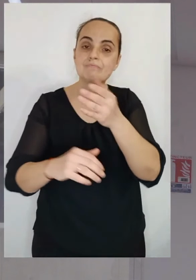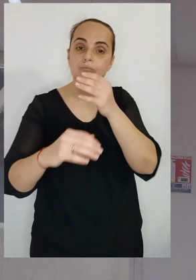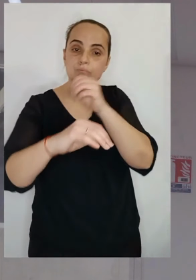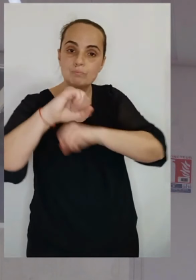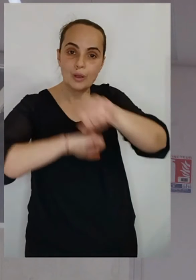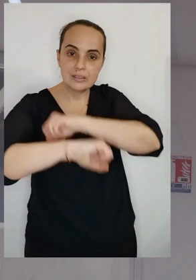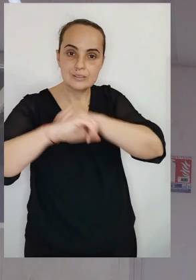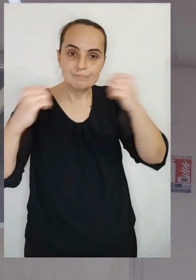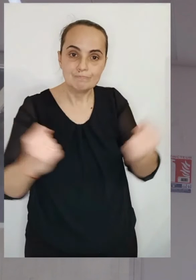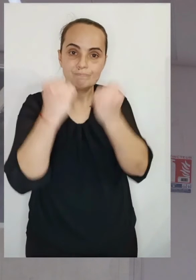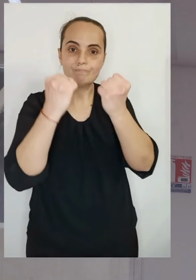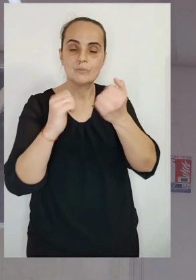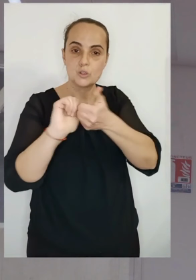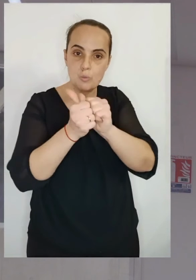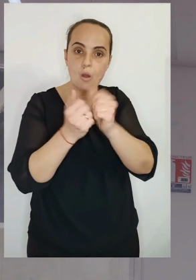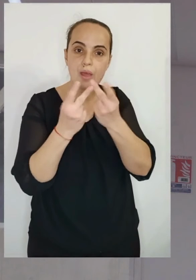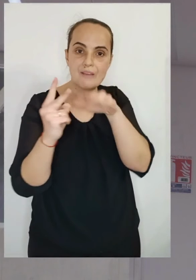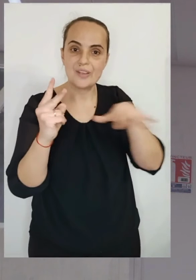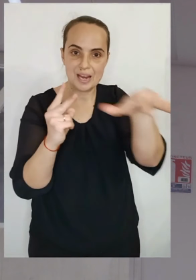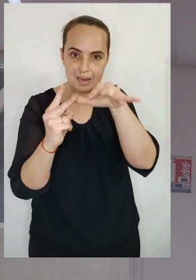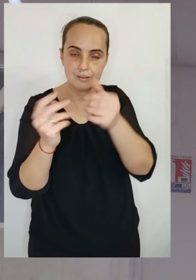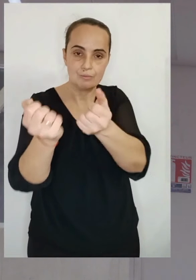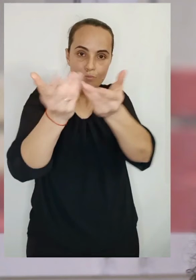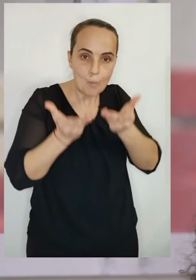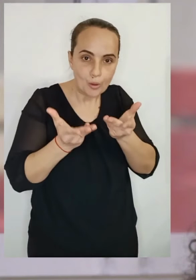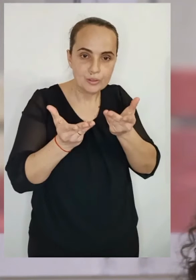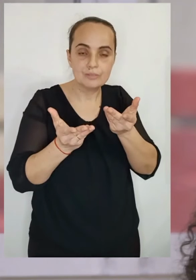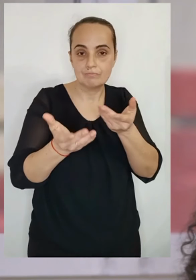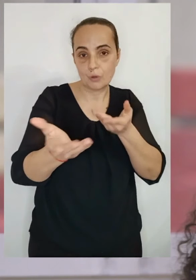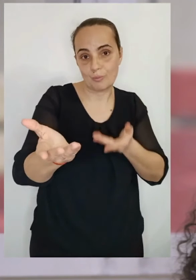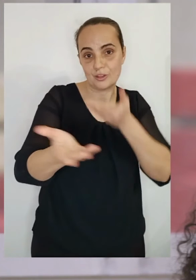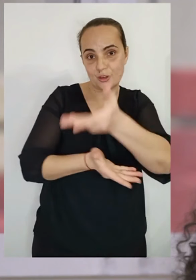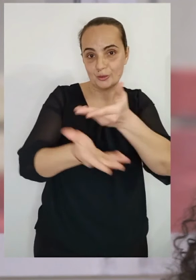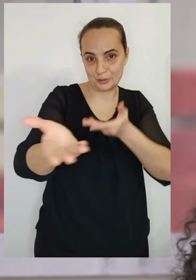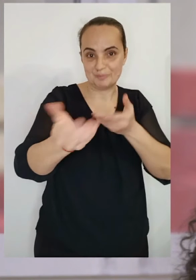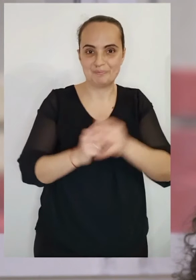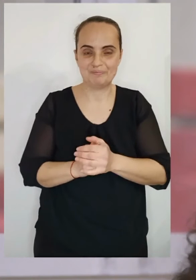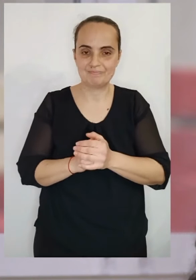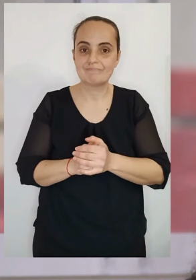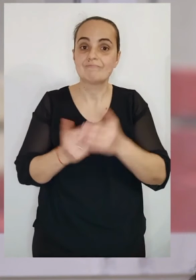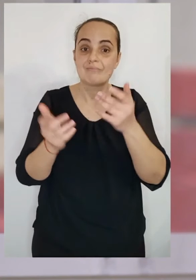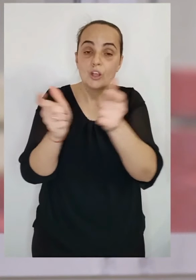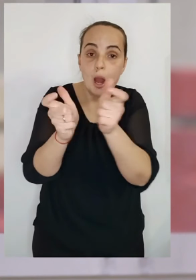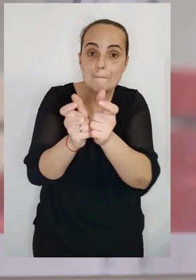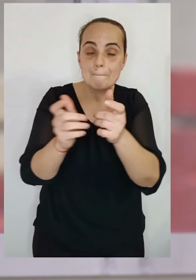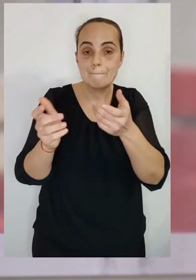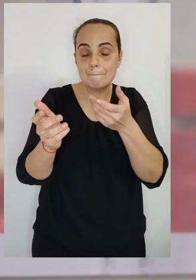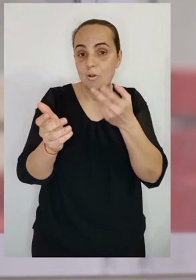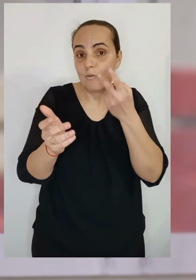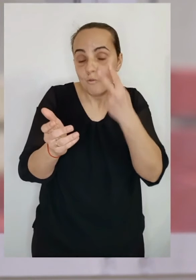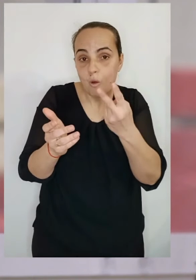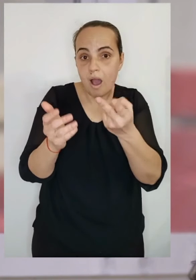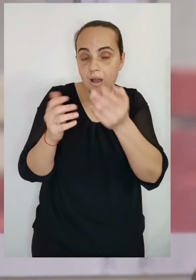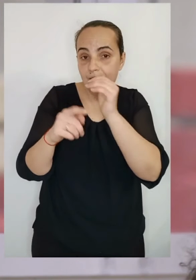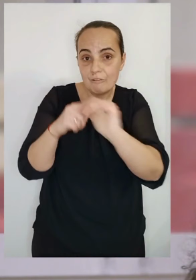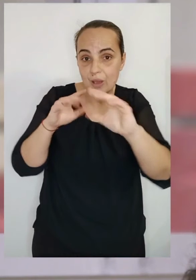leurs activités dites de promotion de leur sport dans la vie de la cité. Voilà. Et en fait, quand on échange avec ces clubs, on voit que de toute façon les choses sont